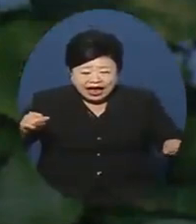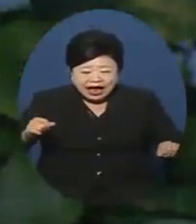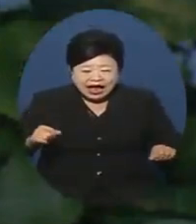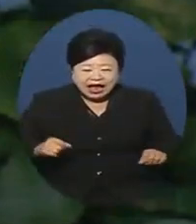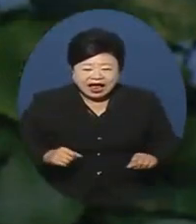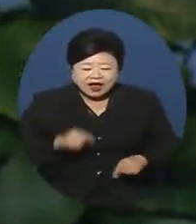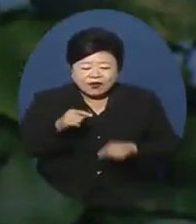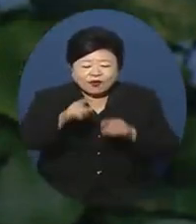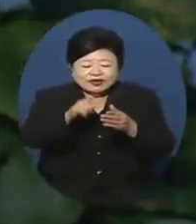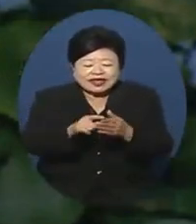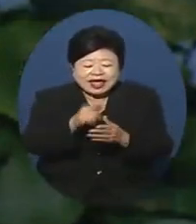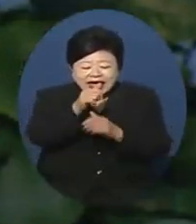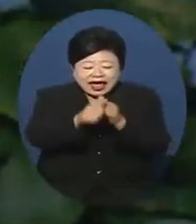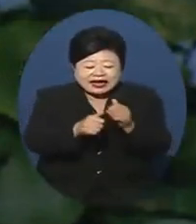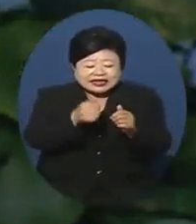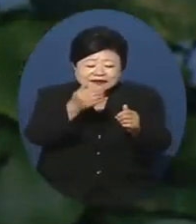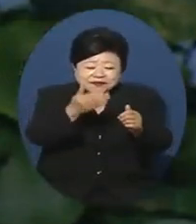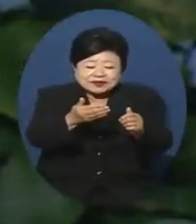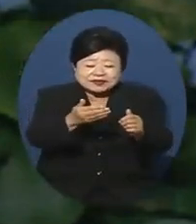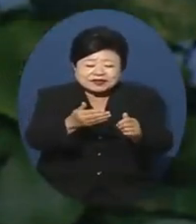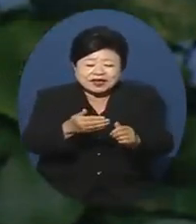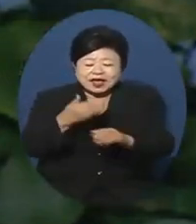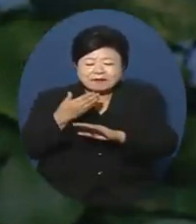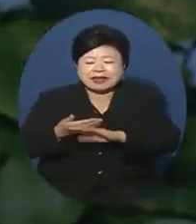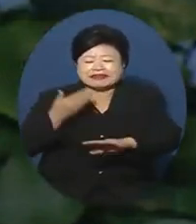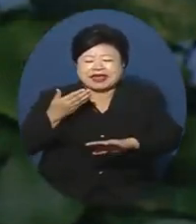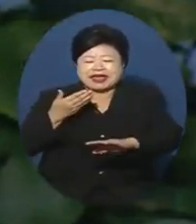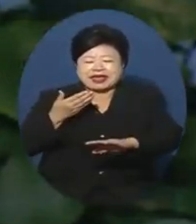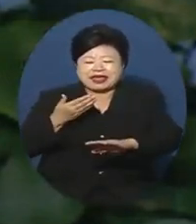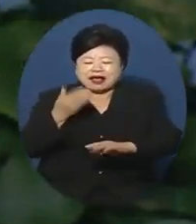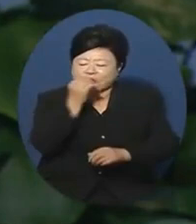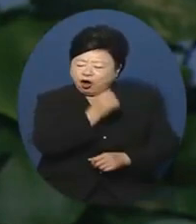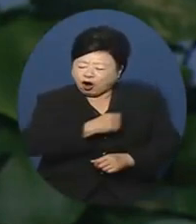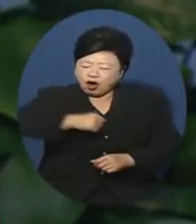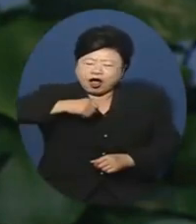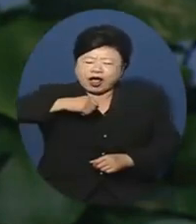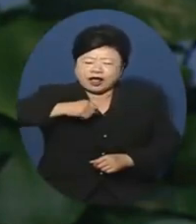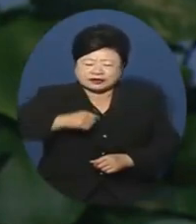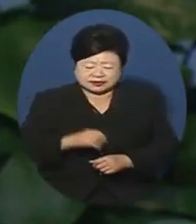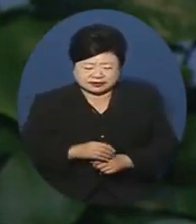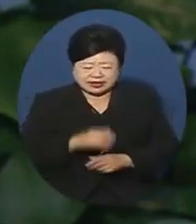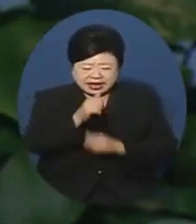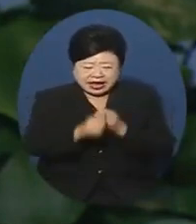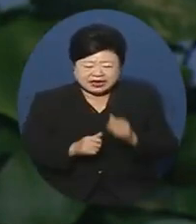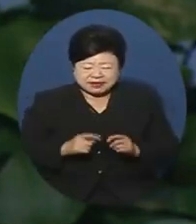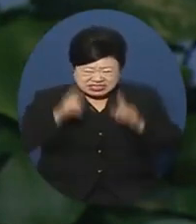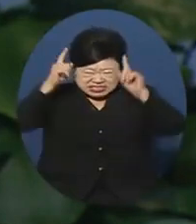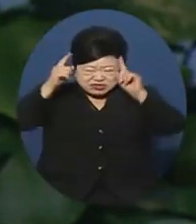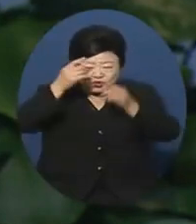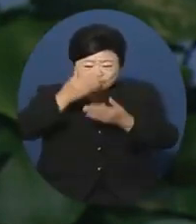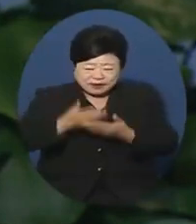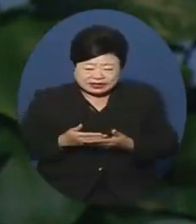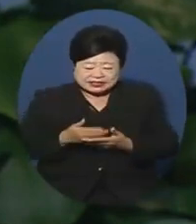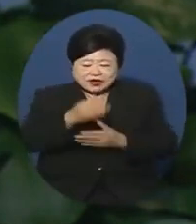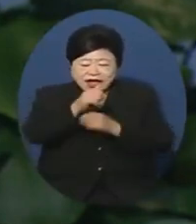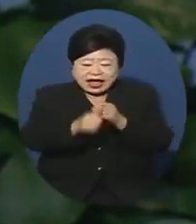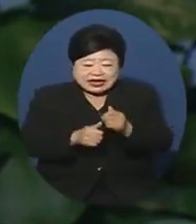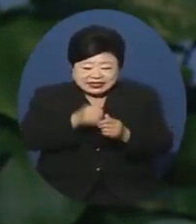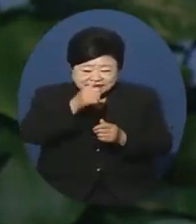때 하나님께 반대하고 거역하다가 하나님의 진노를 사서